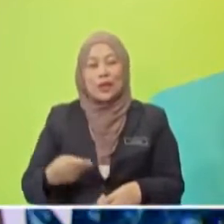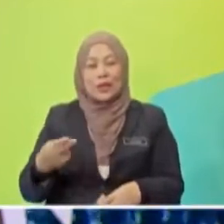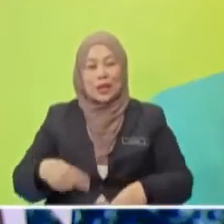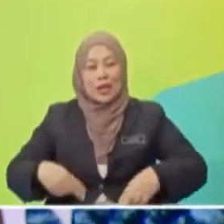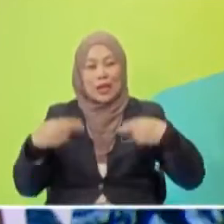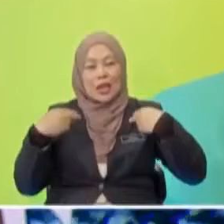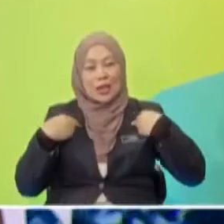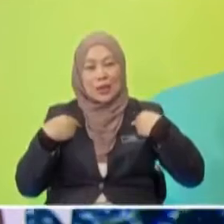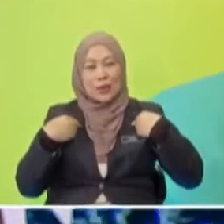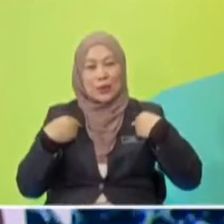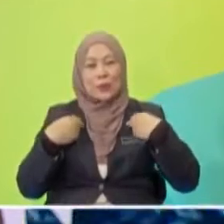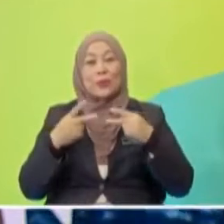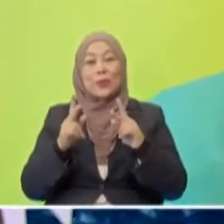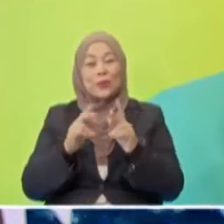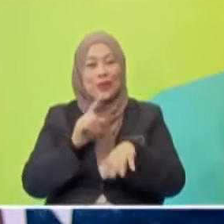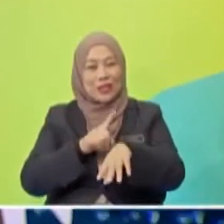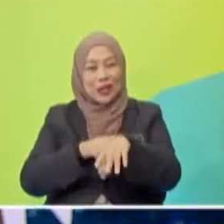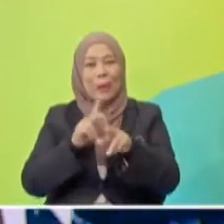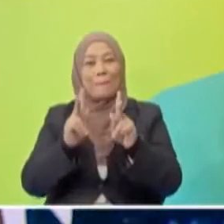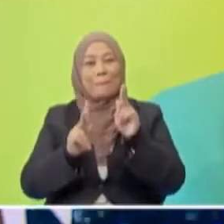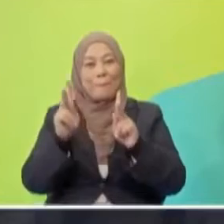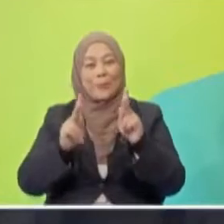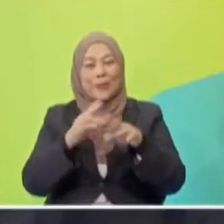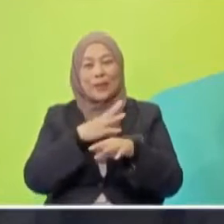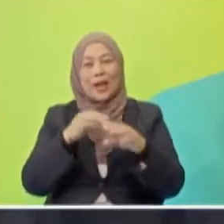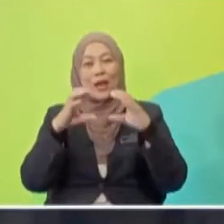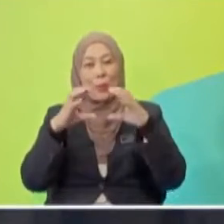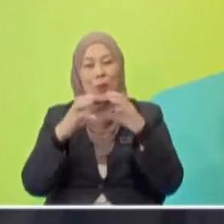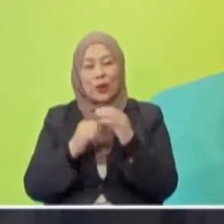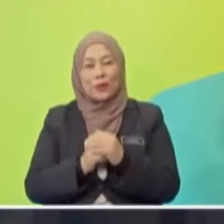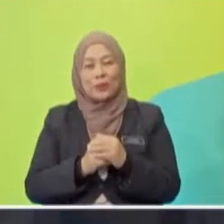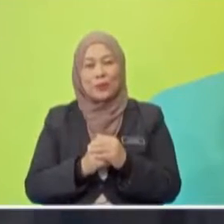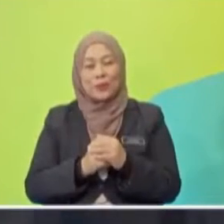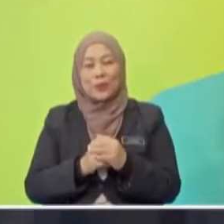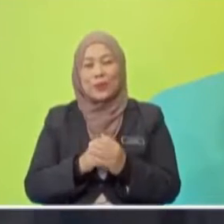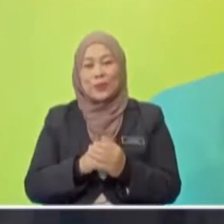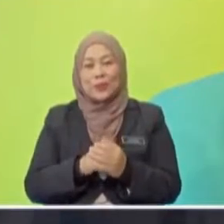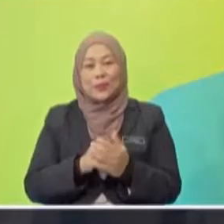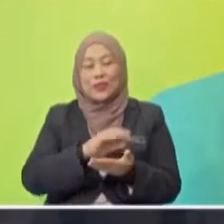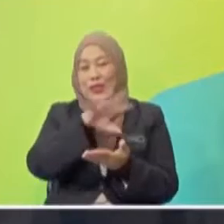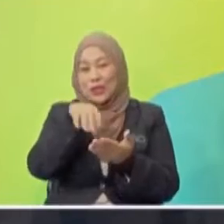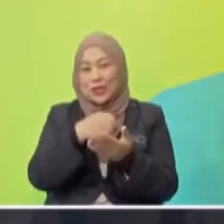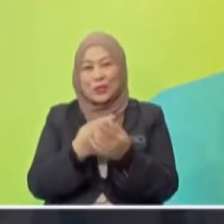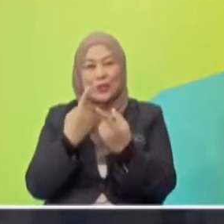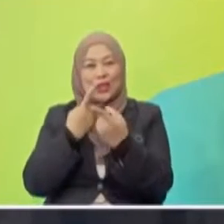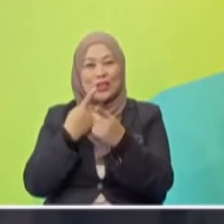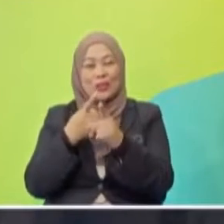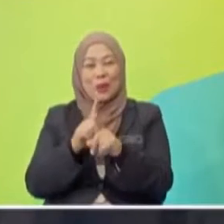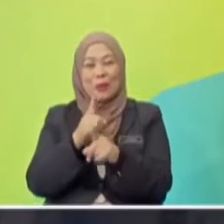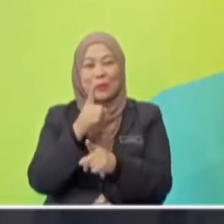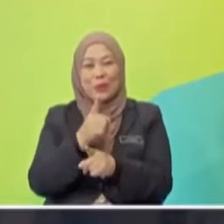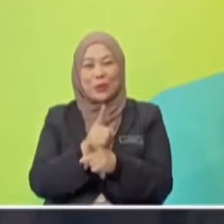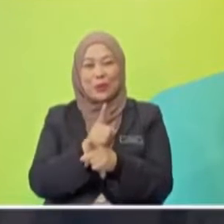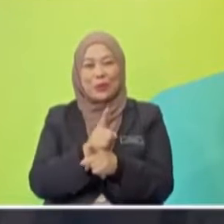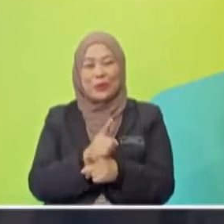dan juga bola jadi semua jawaban yang dia buat tuh semuanya betul Wah terima kasih Ibu